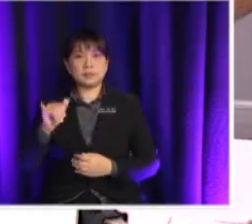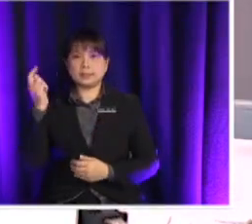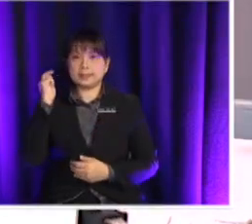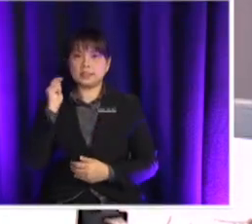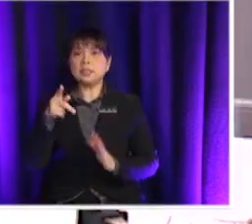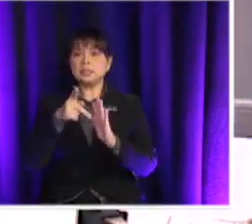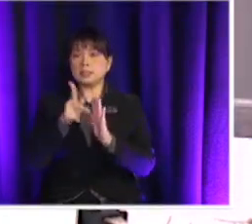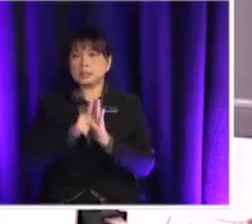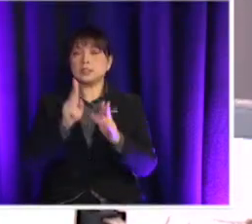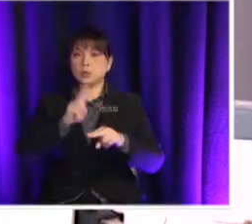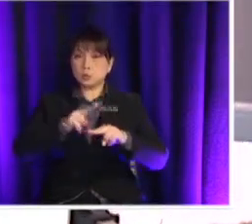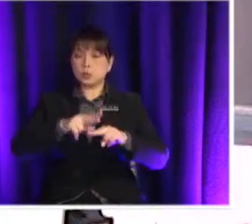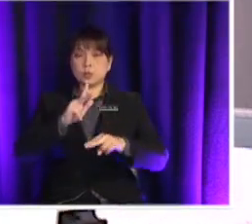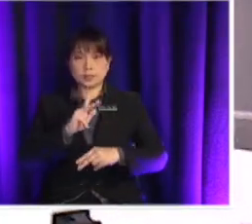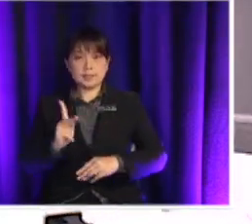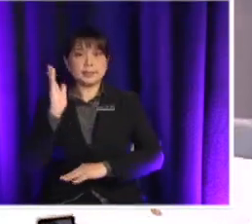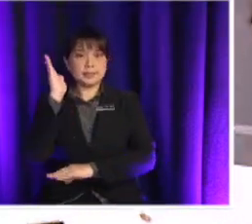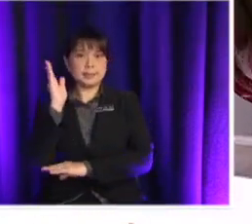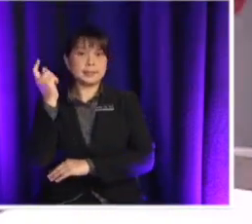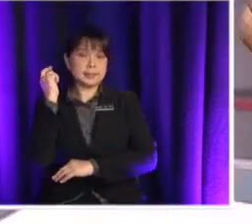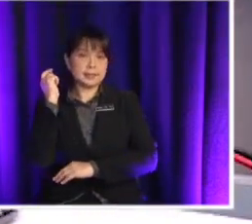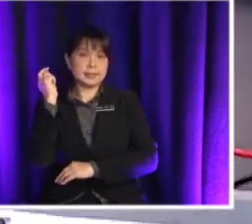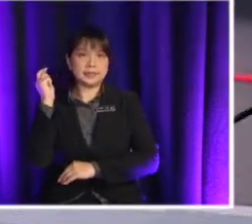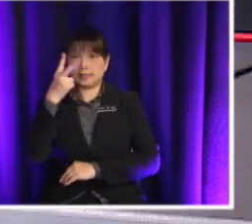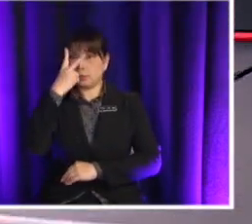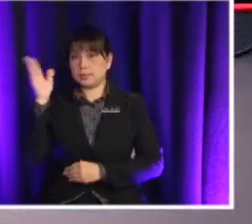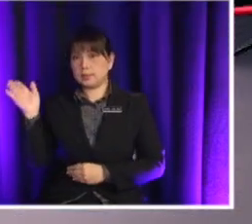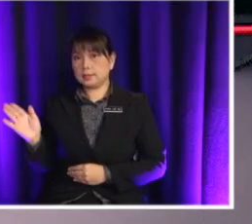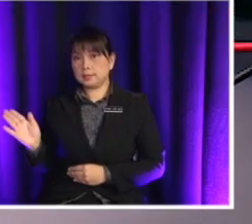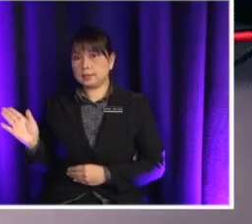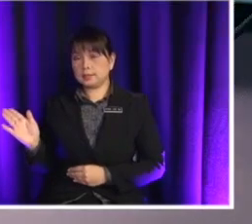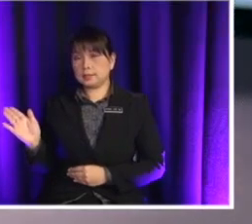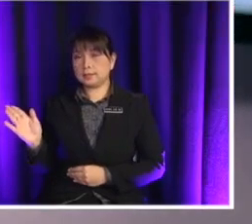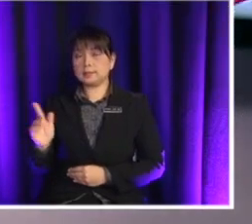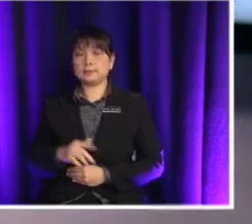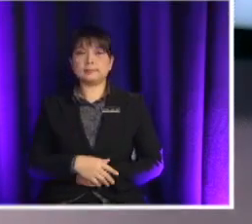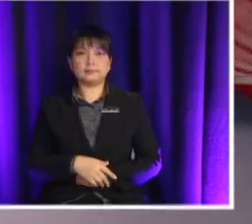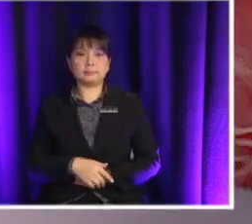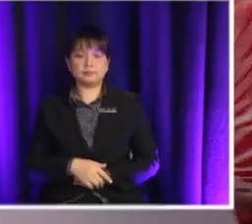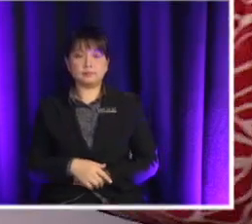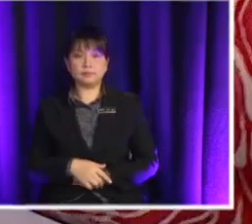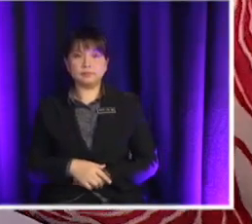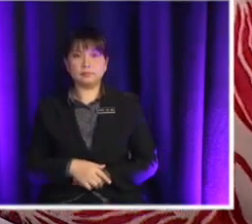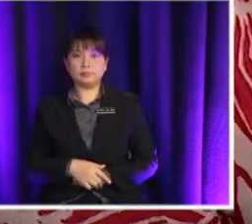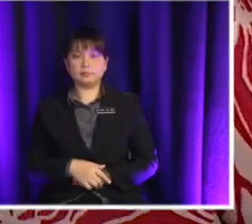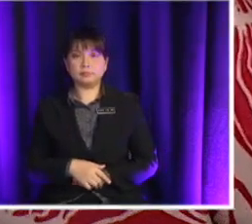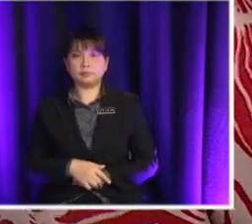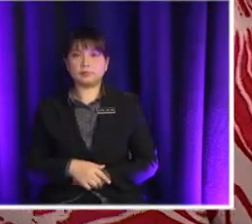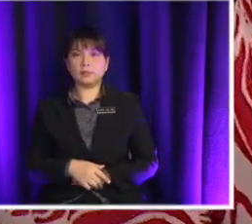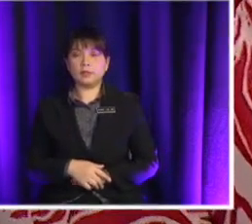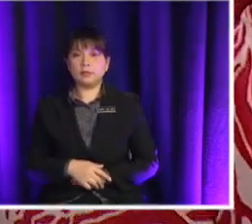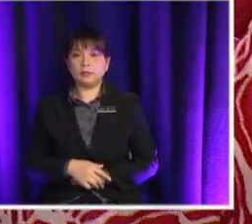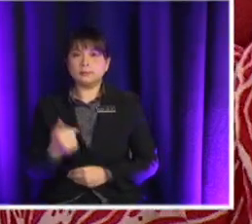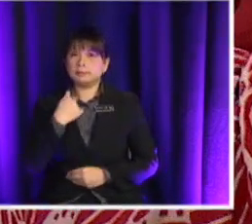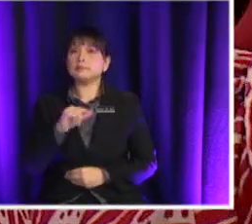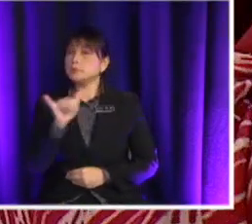kedudukan tadi menegak tadi adalah yang menegak tadi adalah pengalih kan. So kita nak uji, kita uji juga